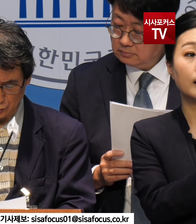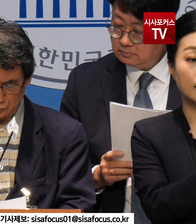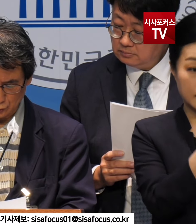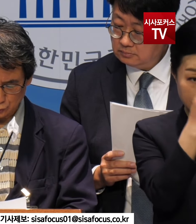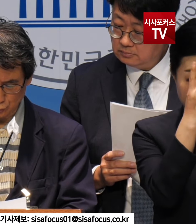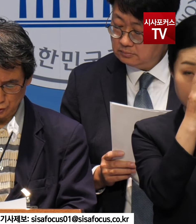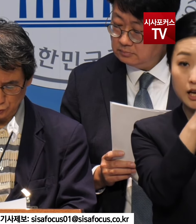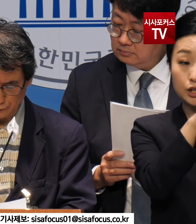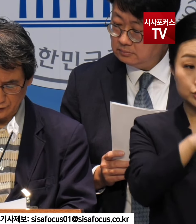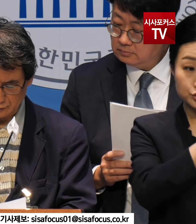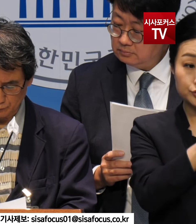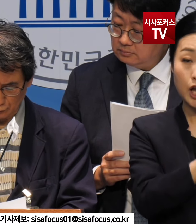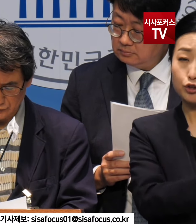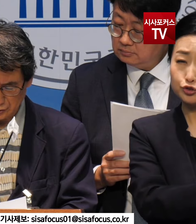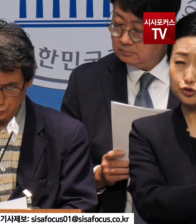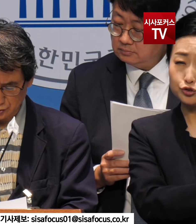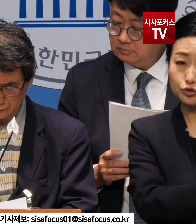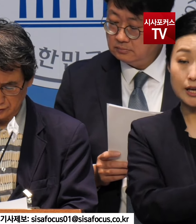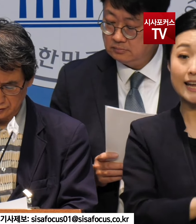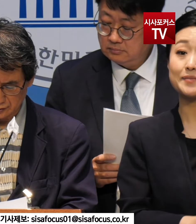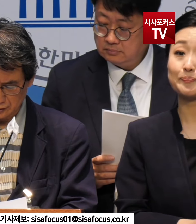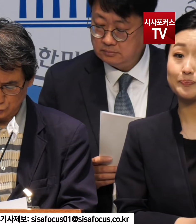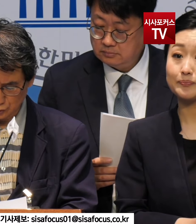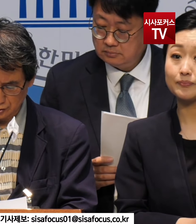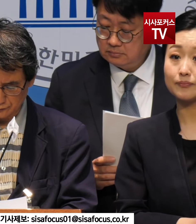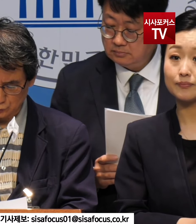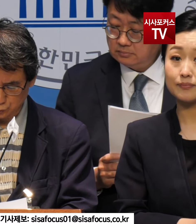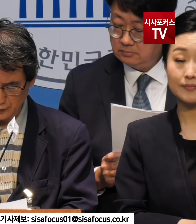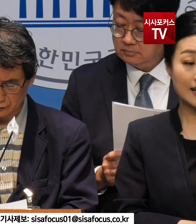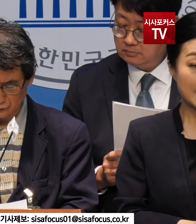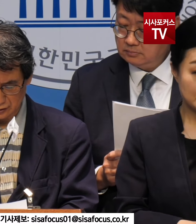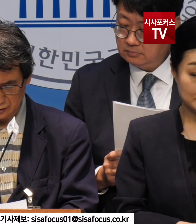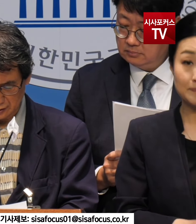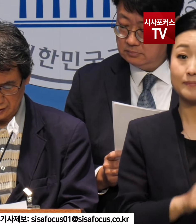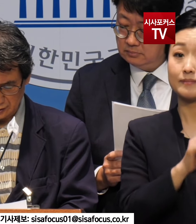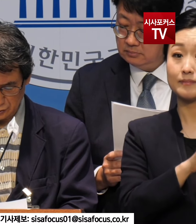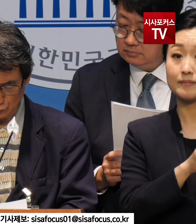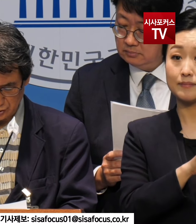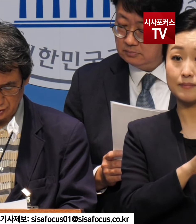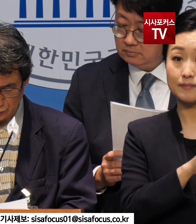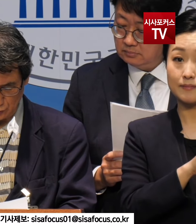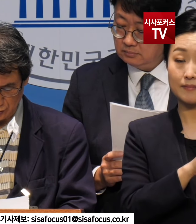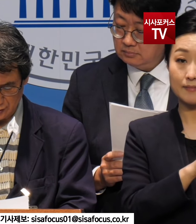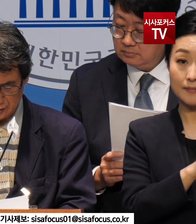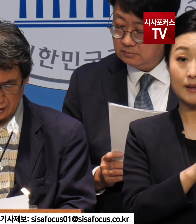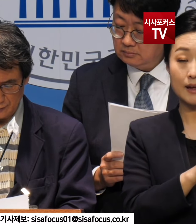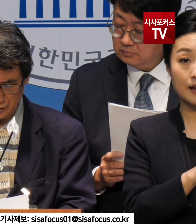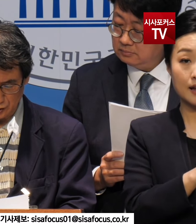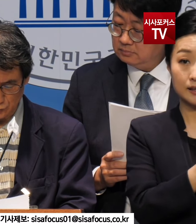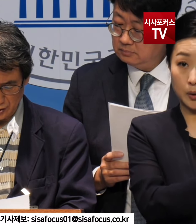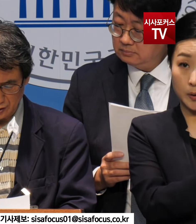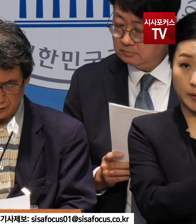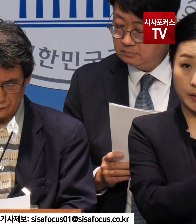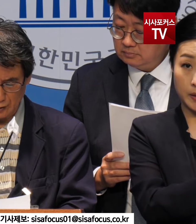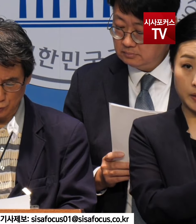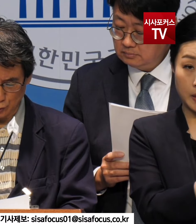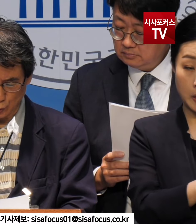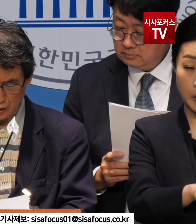중에도 숨겨놓은 범죄 수익금 수백억 원을 이동시키고 감형을